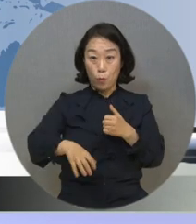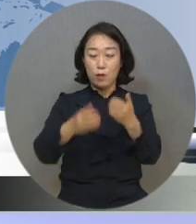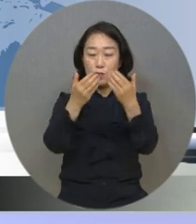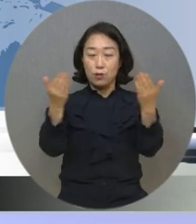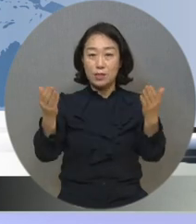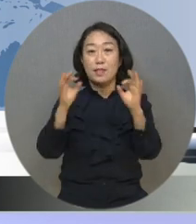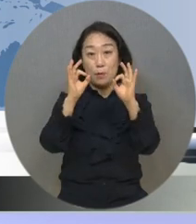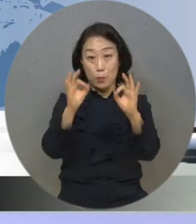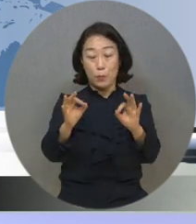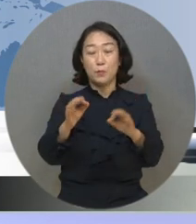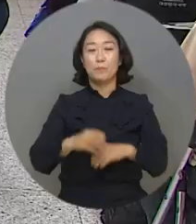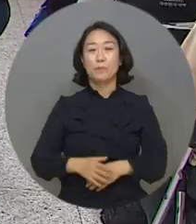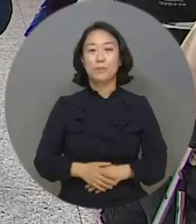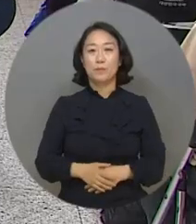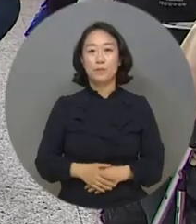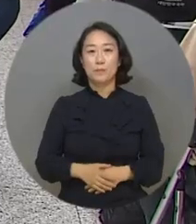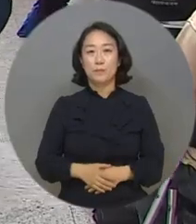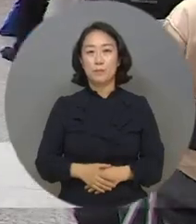박성윤 기자입니다.